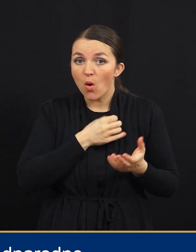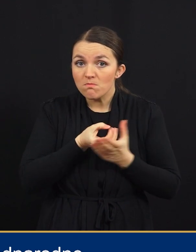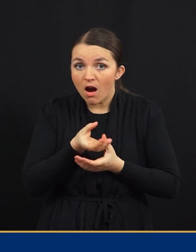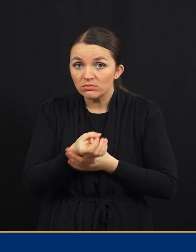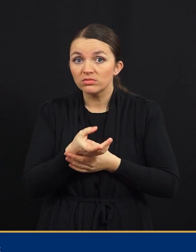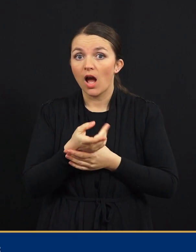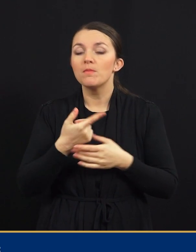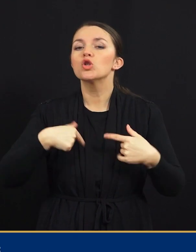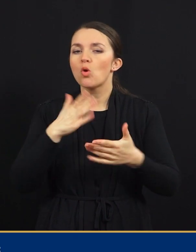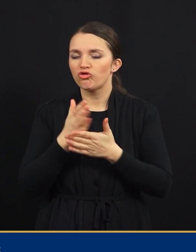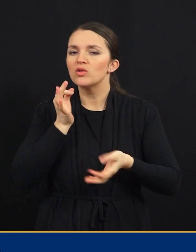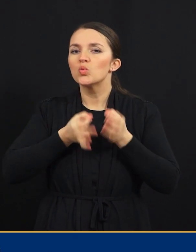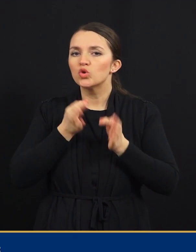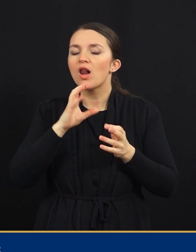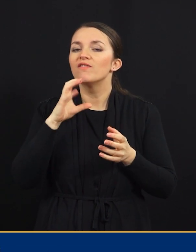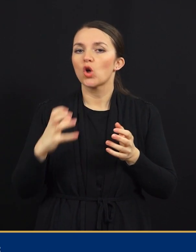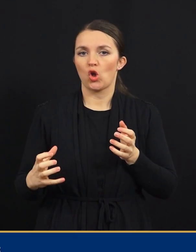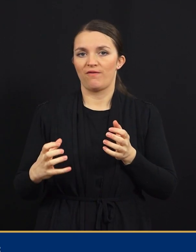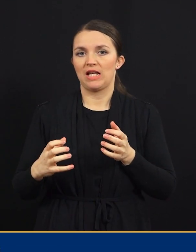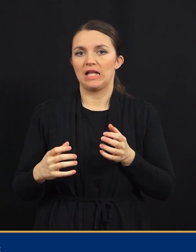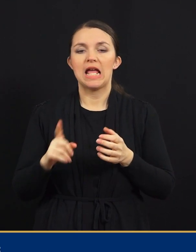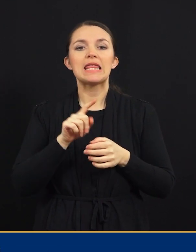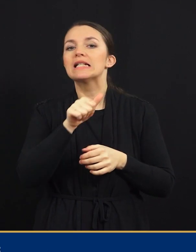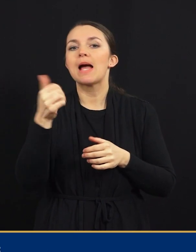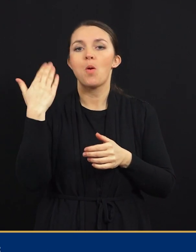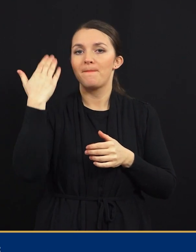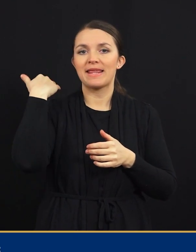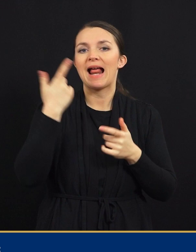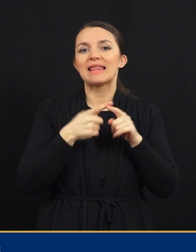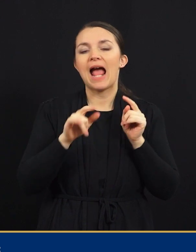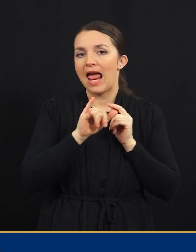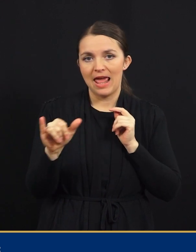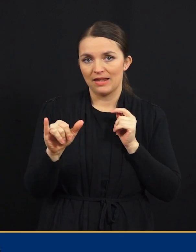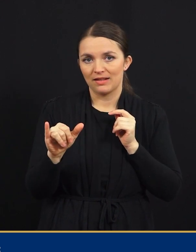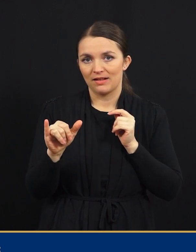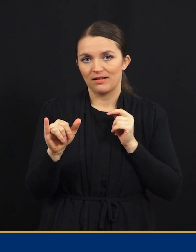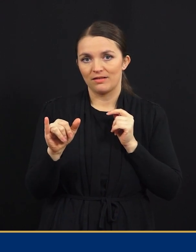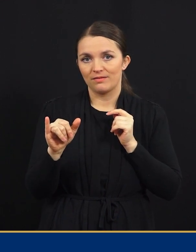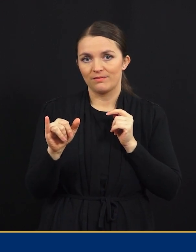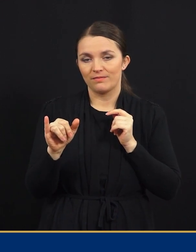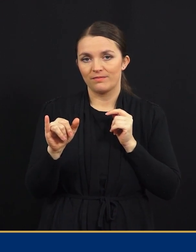informacijami, smo izkusili že v zgodovini, ne samo v preteklih nekaj letih.